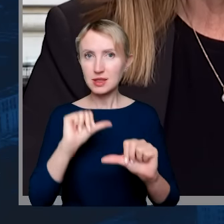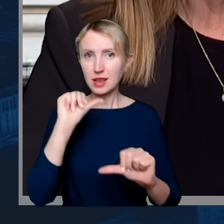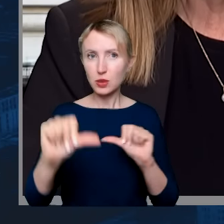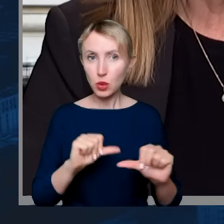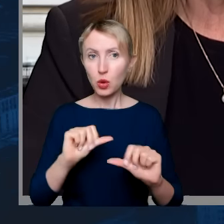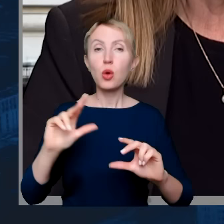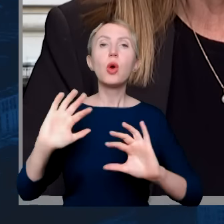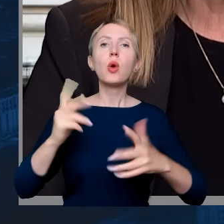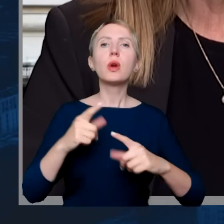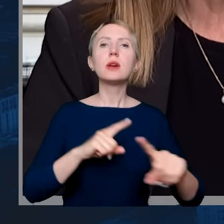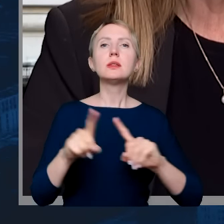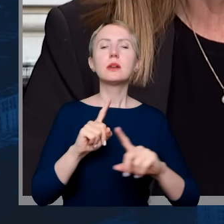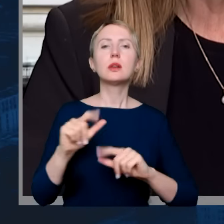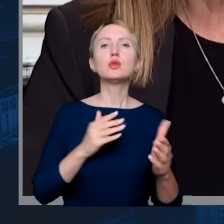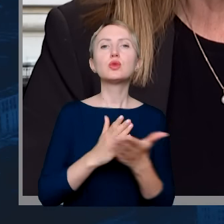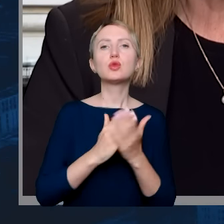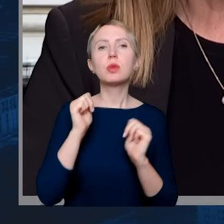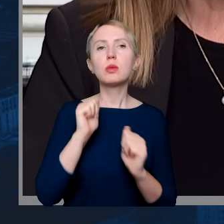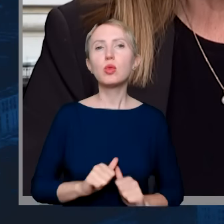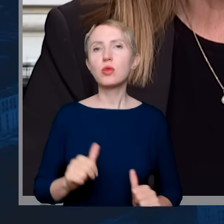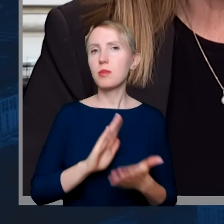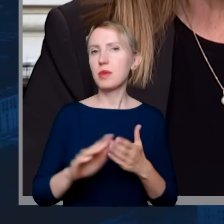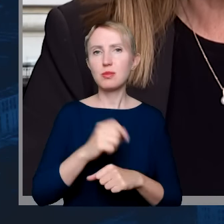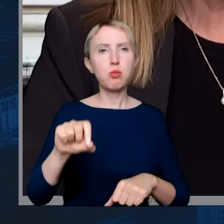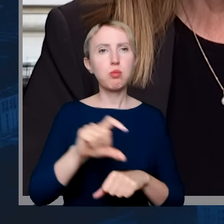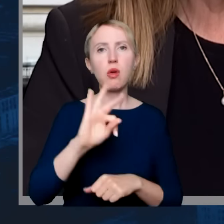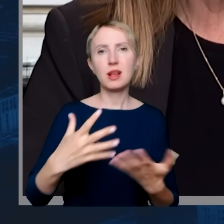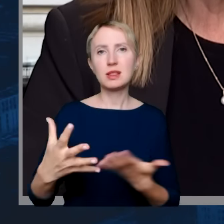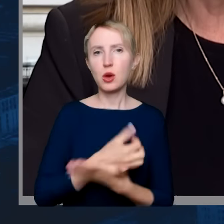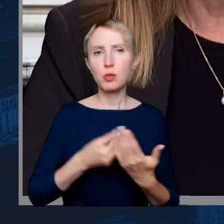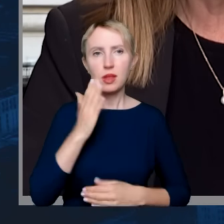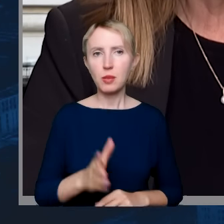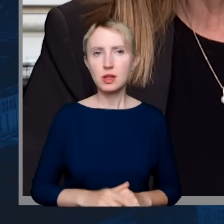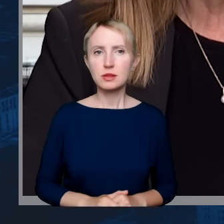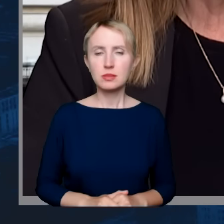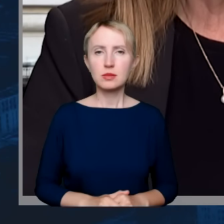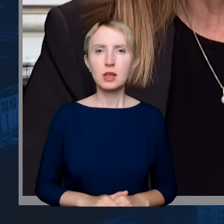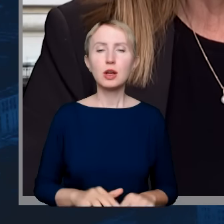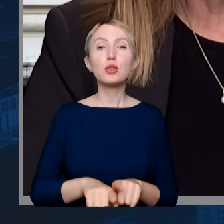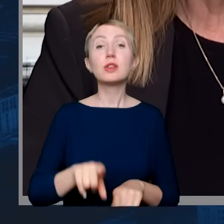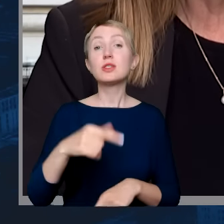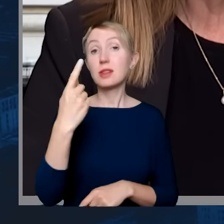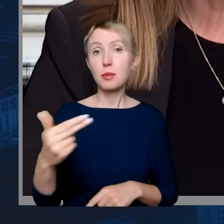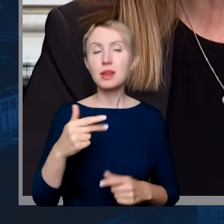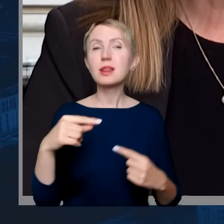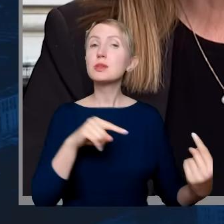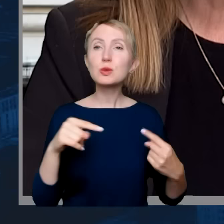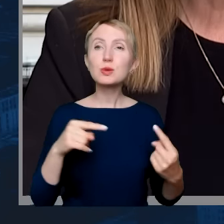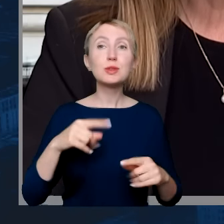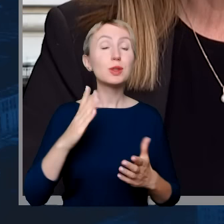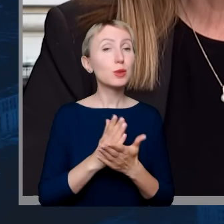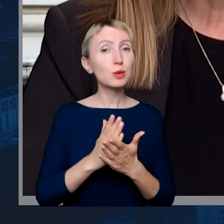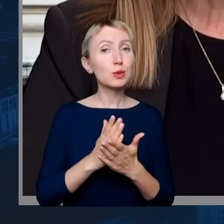służby mundurowe mają być bez podwyżek swojego wynagrodzenia. I to będzie też jeden z tematów mojej dyskusji, bo już do